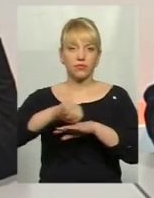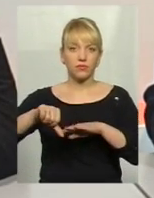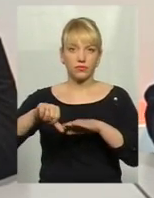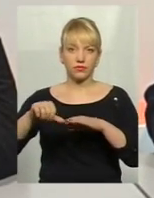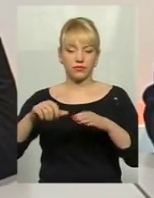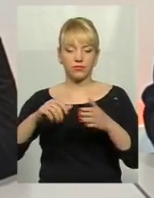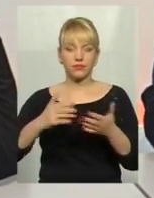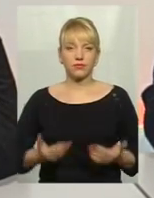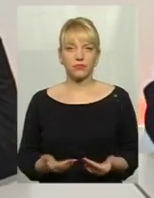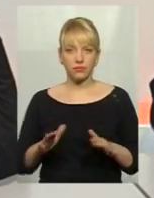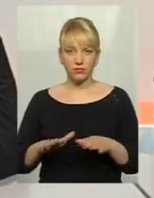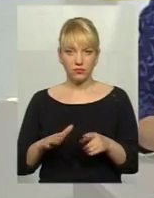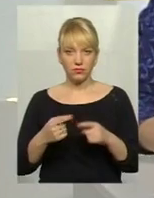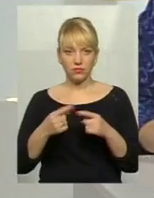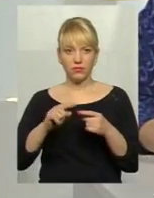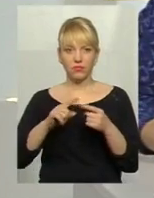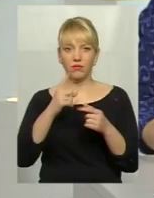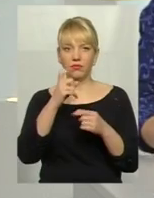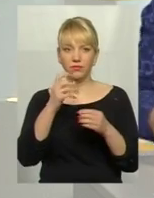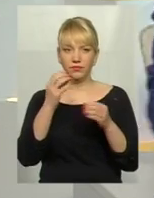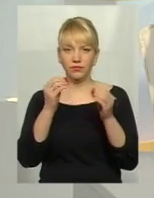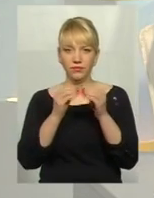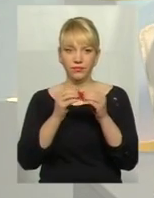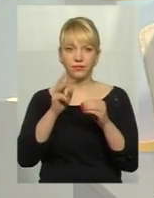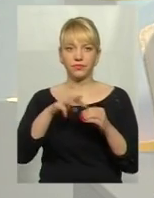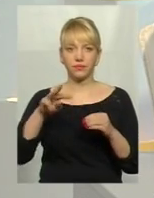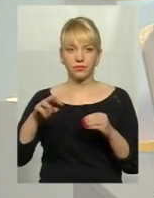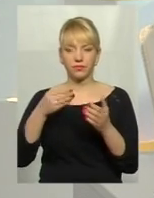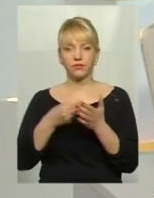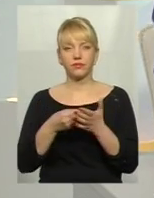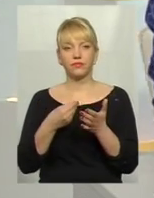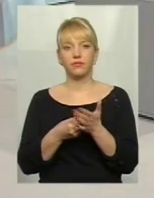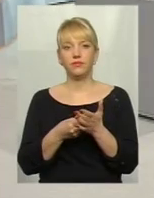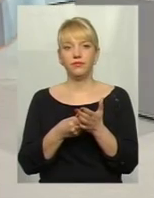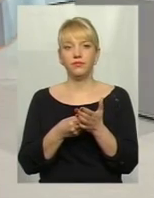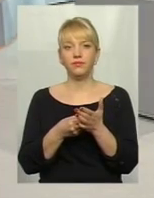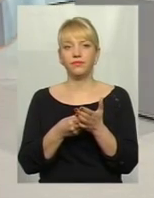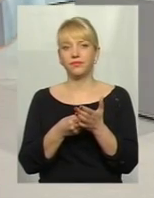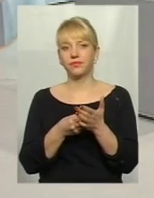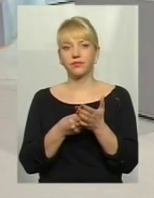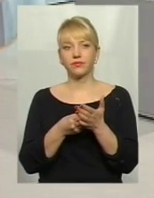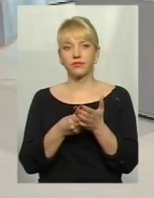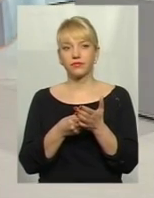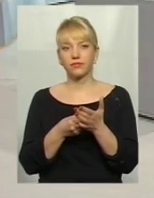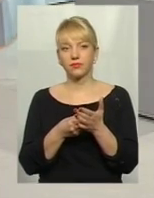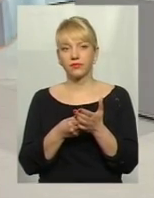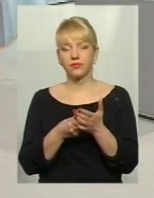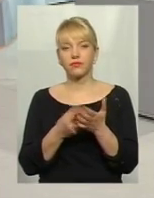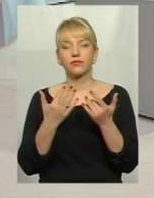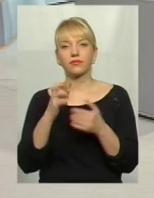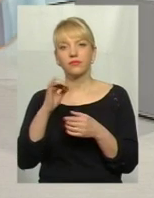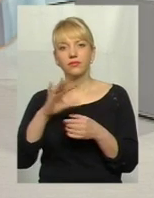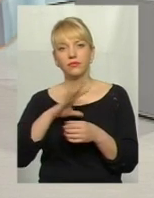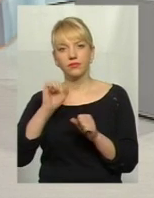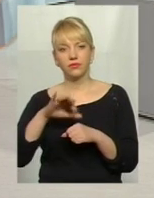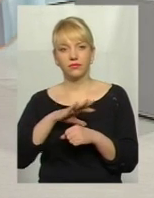межах населеного пункту... Тобто, по суті, зі 110 мільйонів бюджету, це в скільки разів десь приблизно міг би бути бюджет?